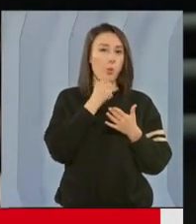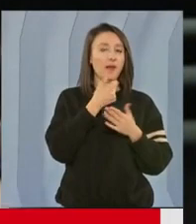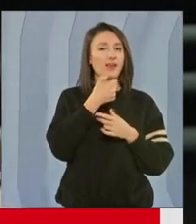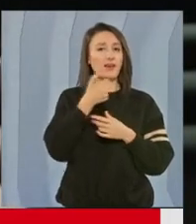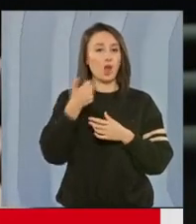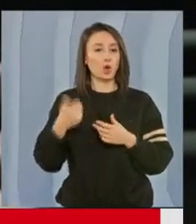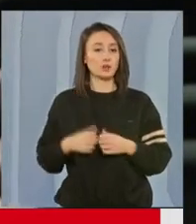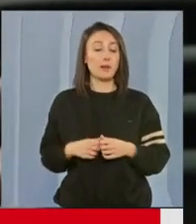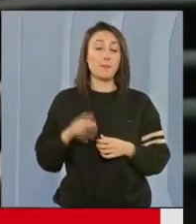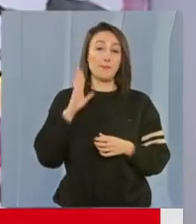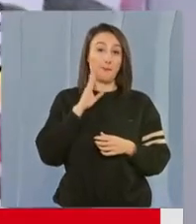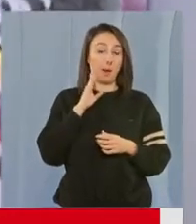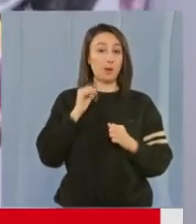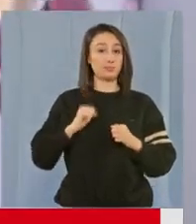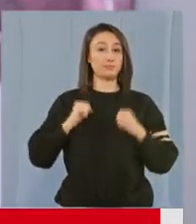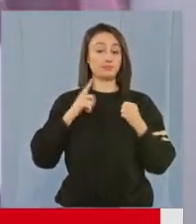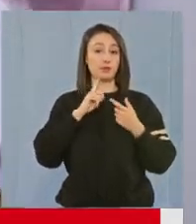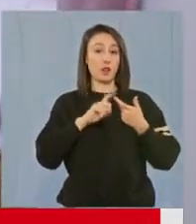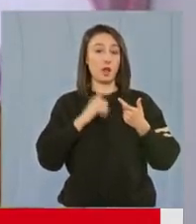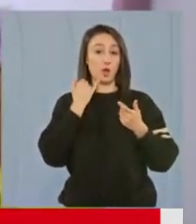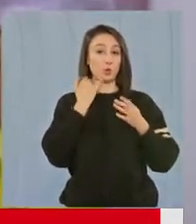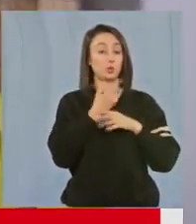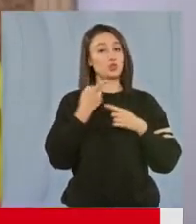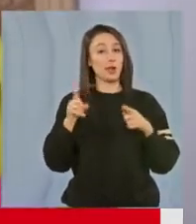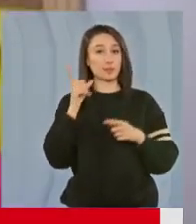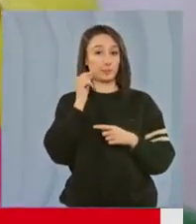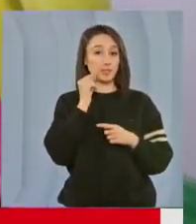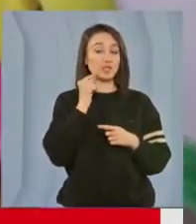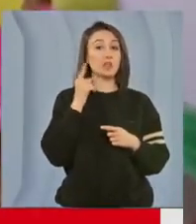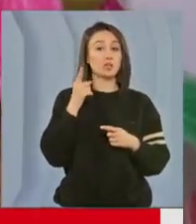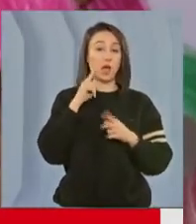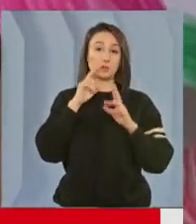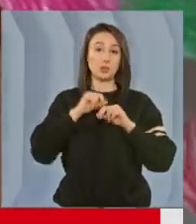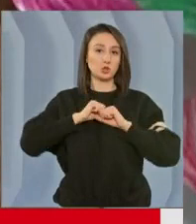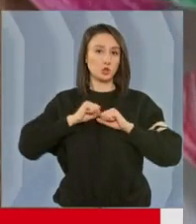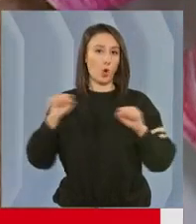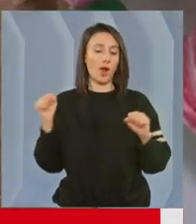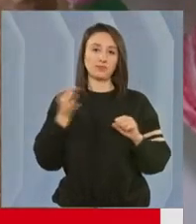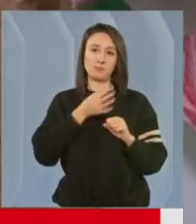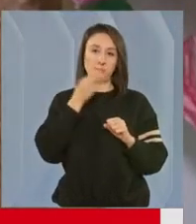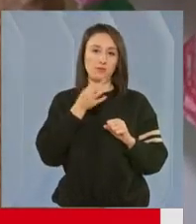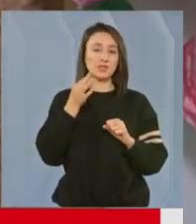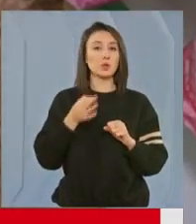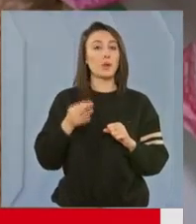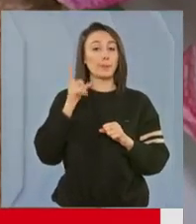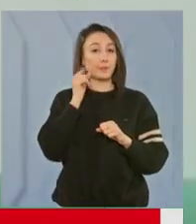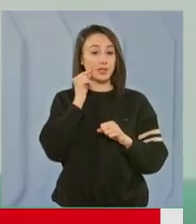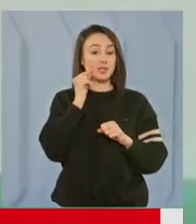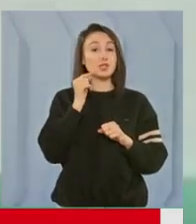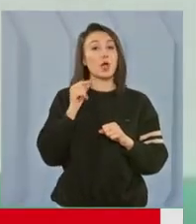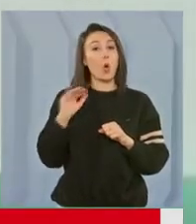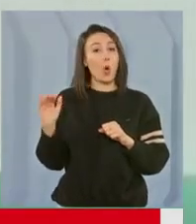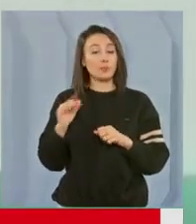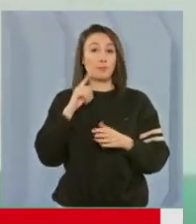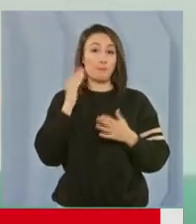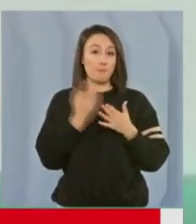de cele aflate mama celor mici a intrat în legătură și cu ceilalți părinți aceasta a rămas șocată de mărturiile adulților părinții copiilor